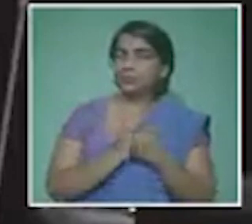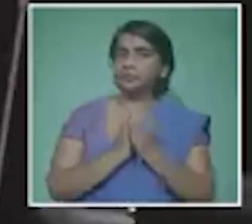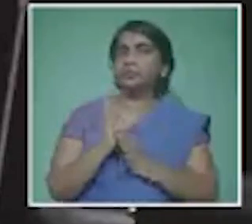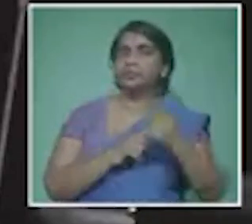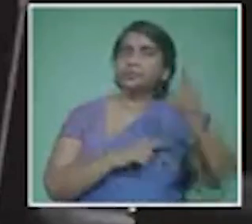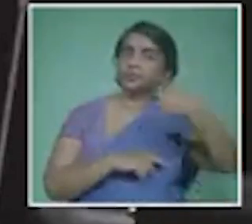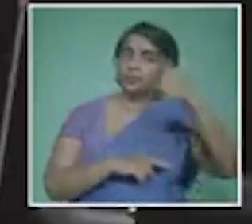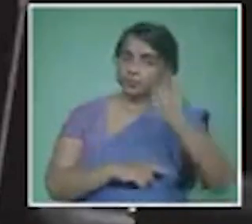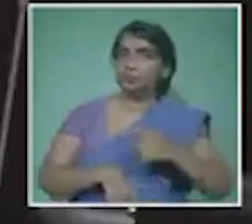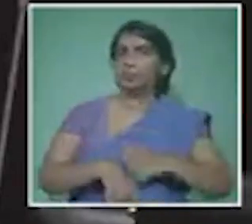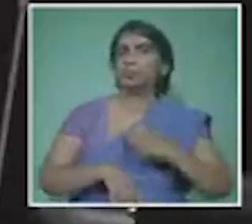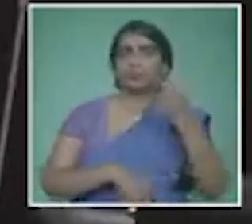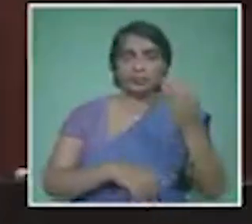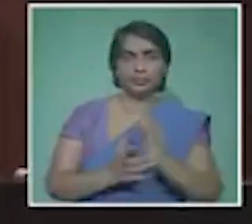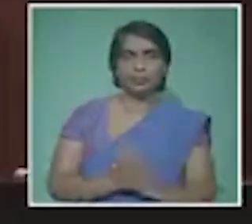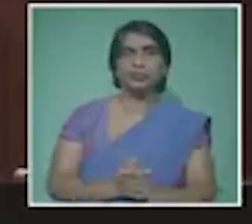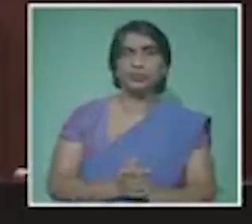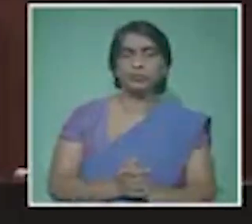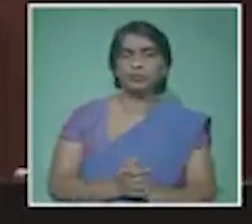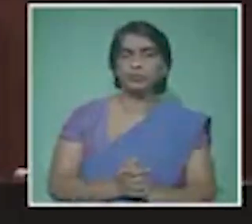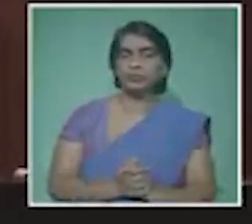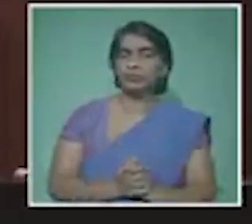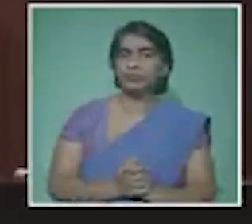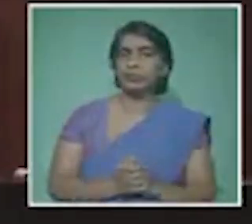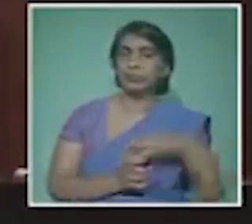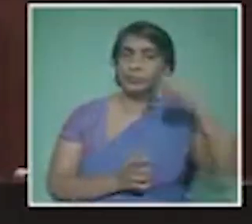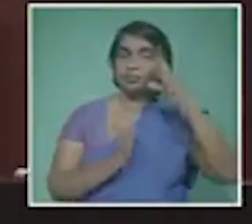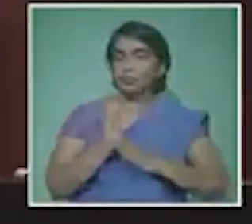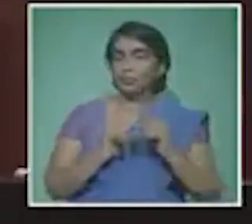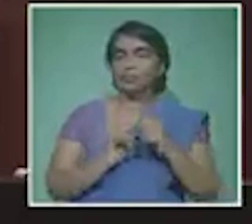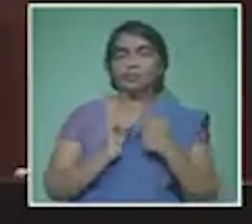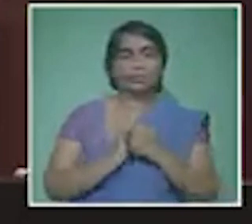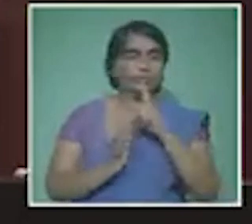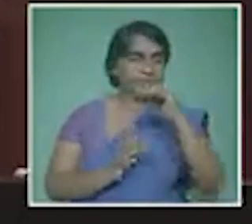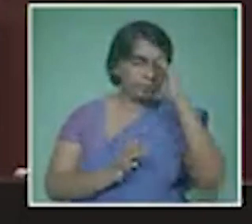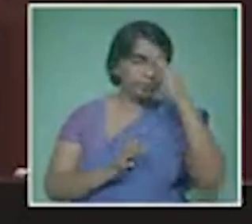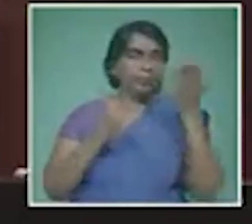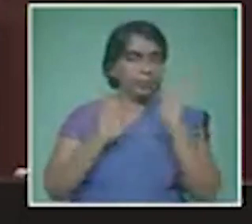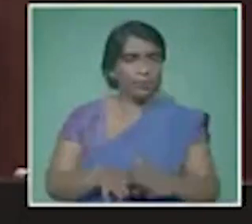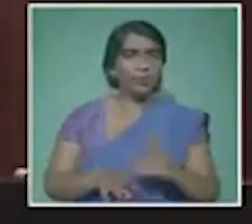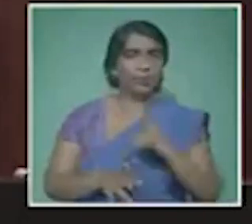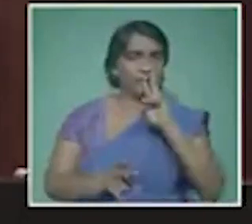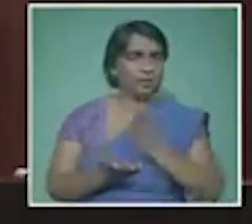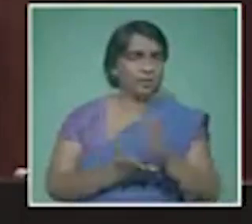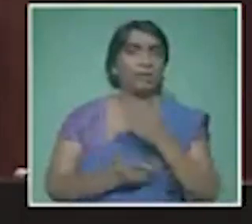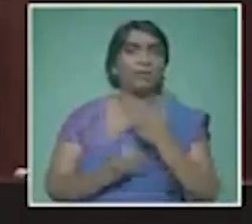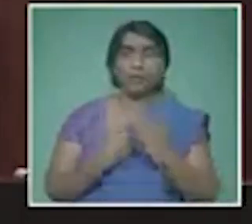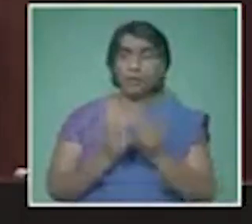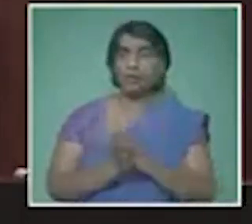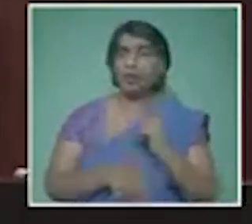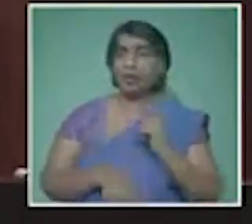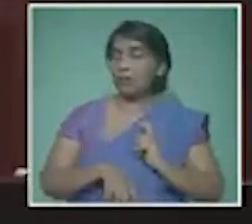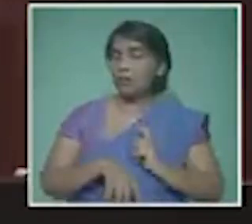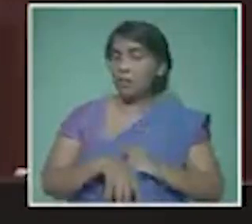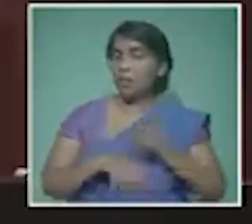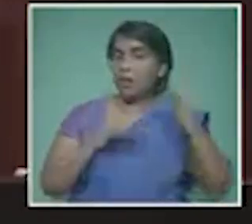பொருளை விநியோகிக்க வெளிநாடுகளில் இருந்து இலங்கைக்கு அந்த போதைப் பொருள் இலவசமாக விநியோகிப்பதாக புலனாய்வு தகவல்கள் இருக்கின்றன. இதற்கு அடிமையான